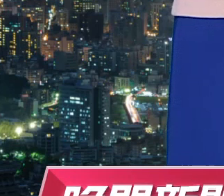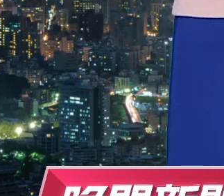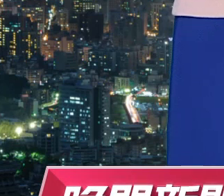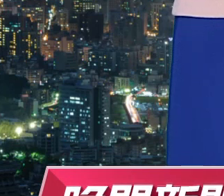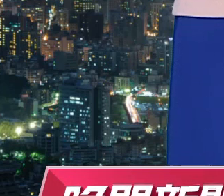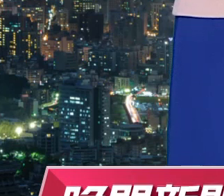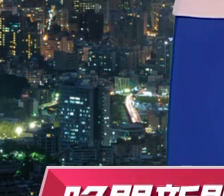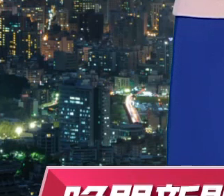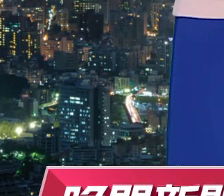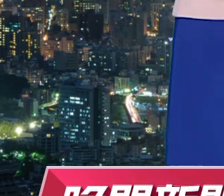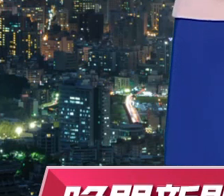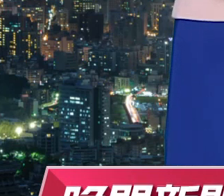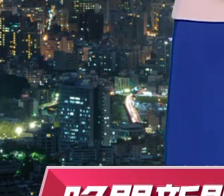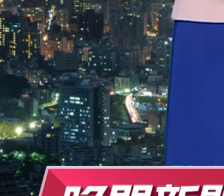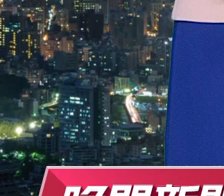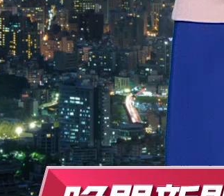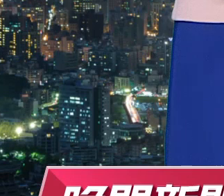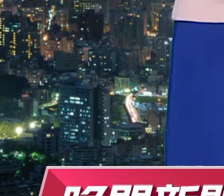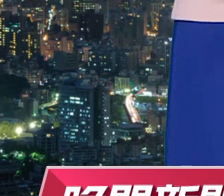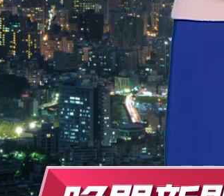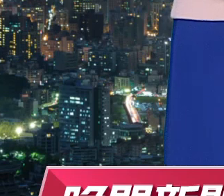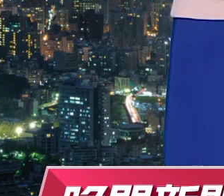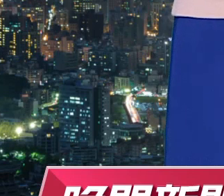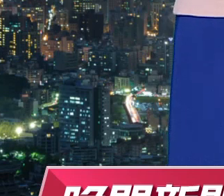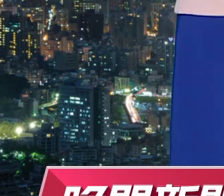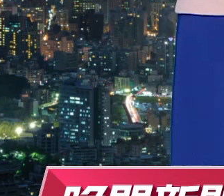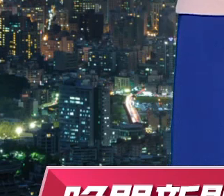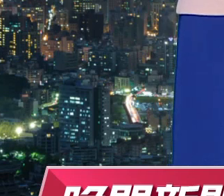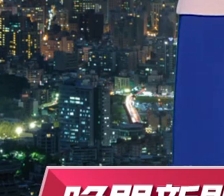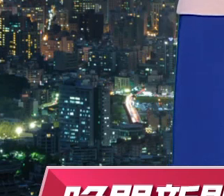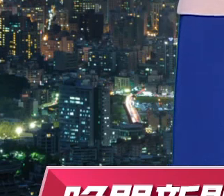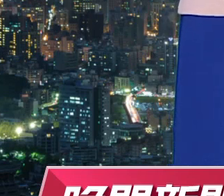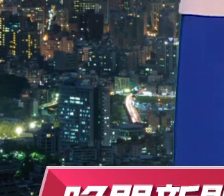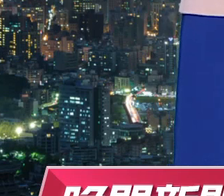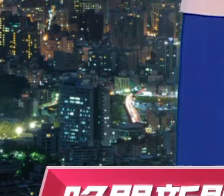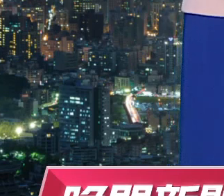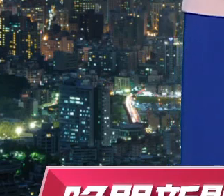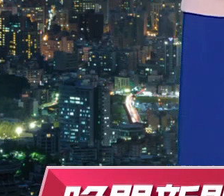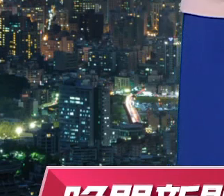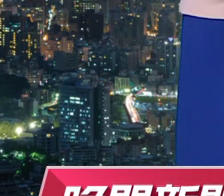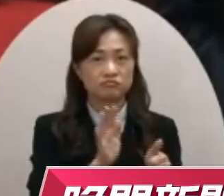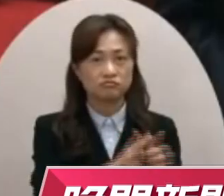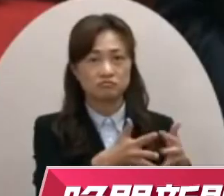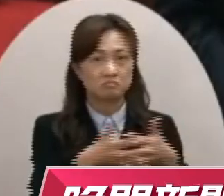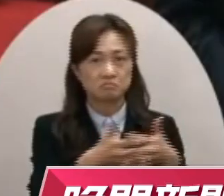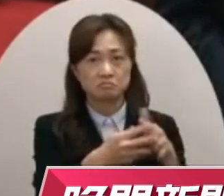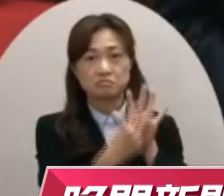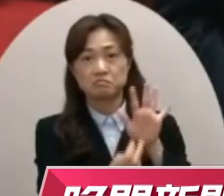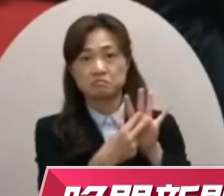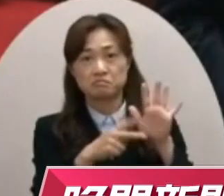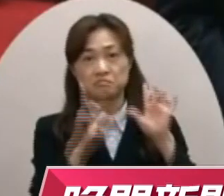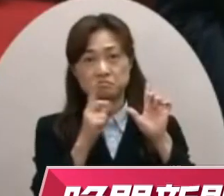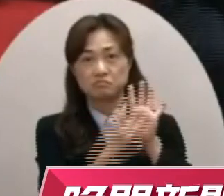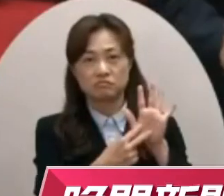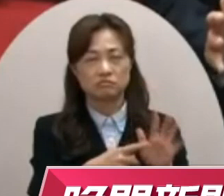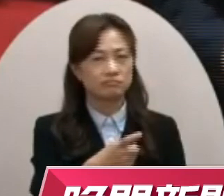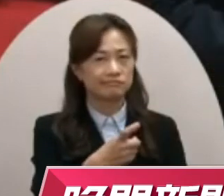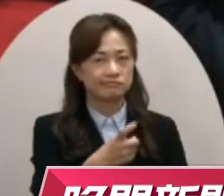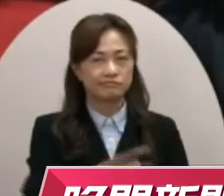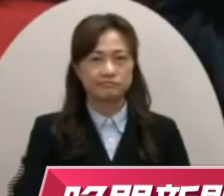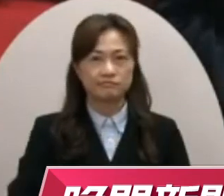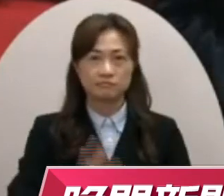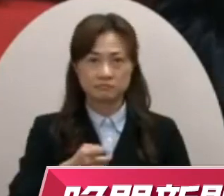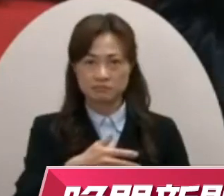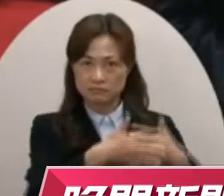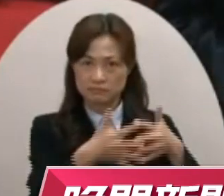台湾外交，才会挹注特定国家相关的经费，呼吁洪都拉斯不要受骗。 我们看到美国